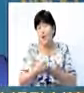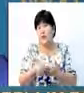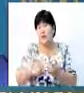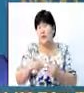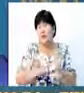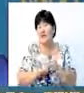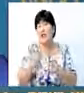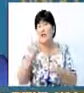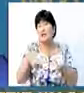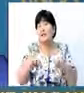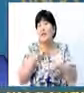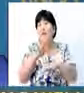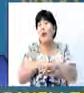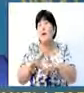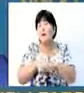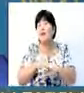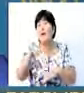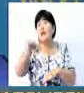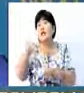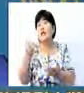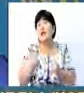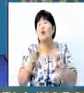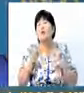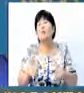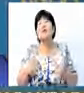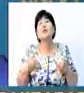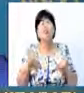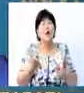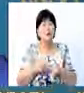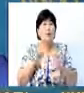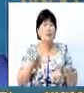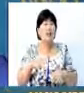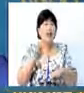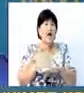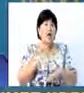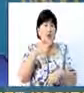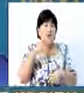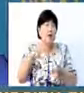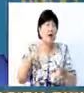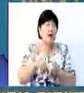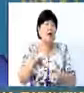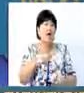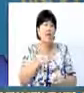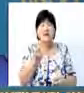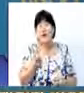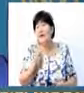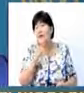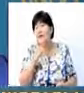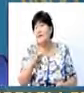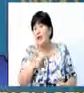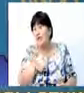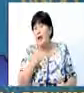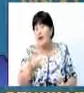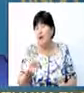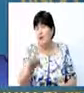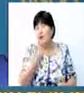бастаушының екінші деңгейлі банктерден несие алуына мүмкіндік жасаудамыз. Бұл жерде банктердің көбісі қалада болғандықтан сәл қиындықтар бар. Ал